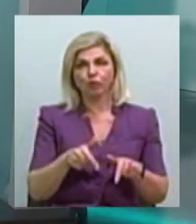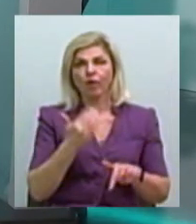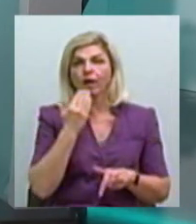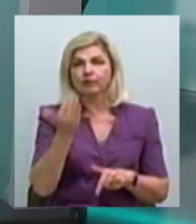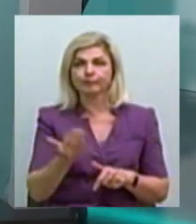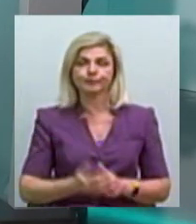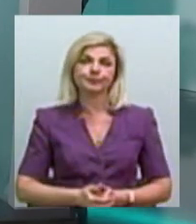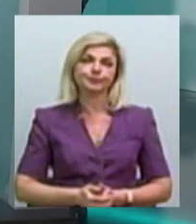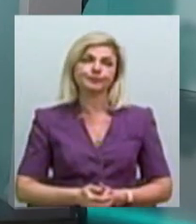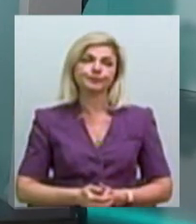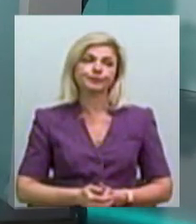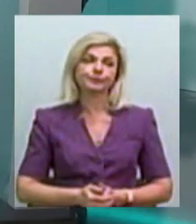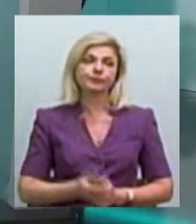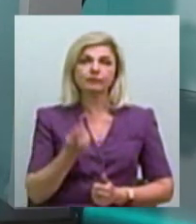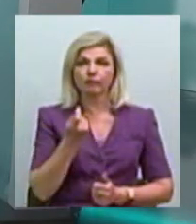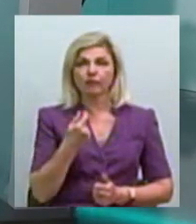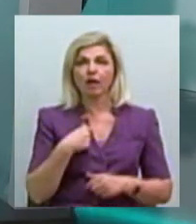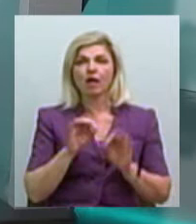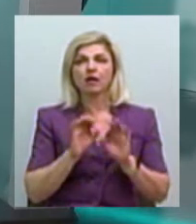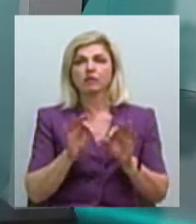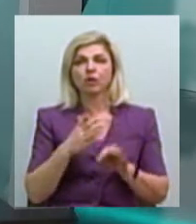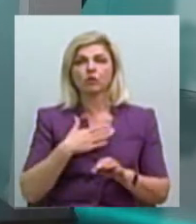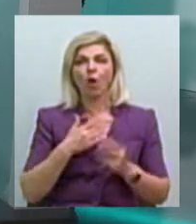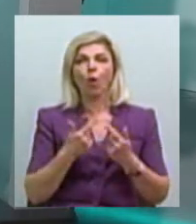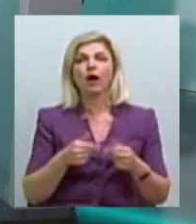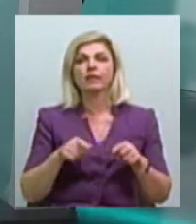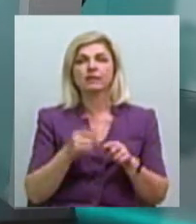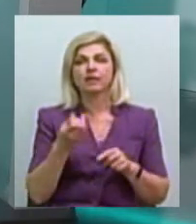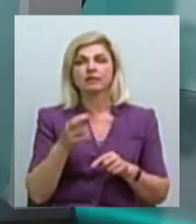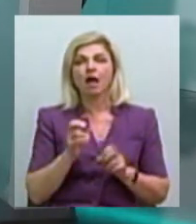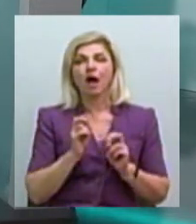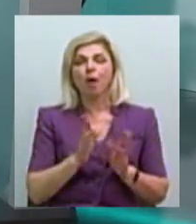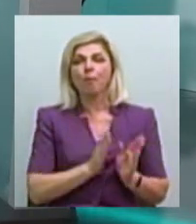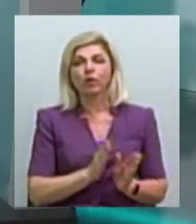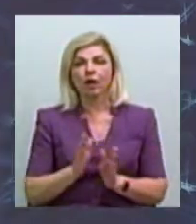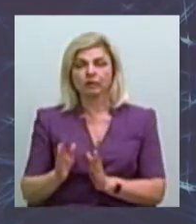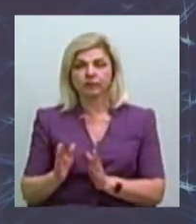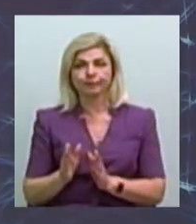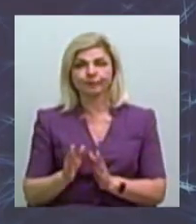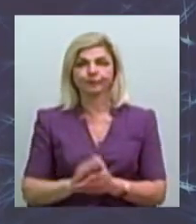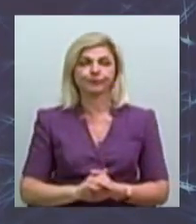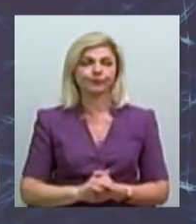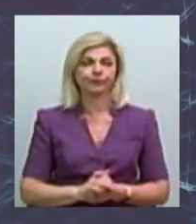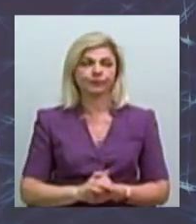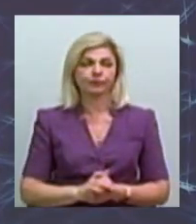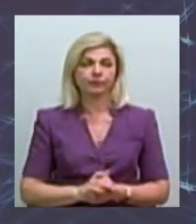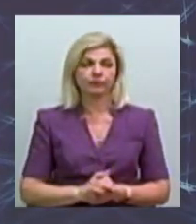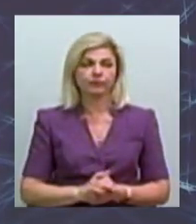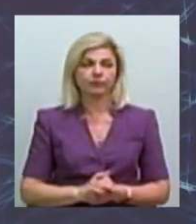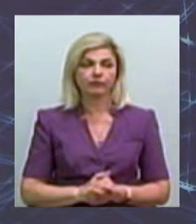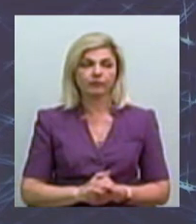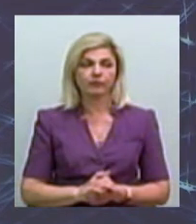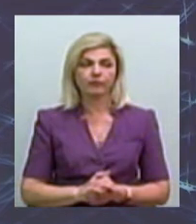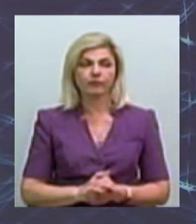працевлаштуватись? Я немножечко розкажу за нашу організацію, як построєн процес ресоціалізації. Процесс